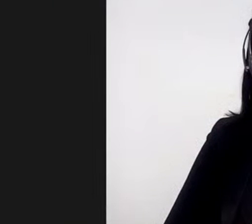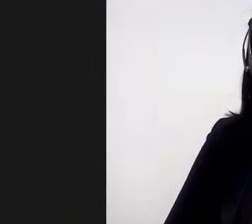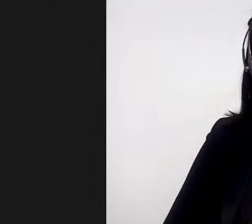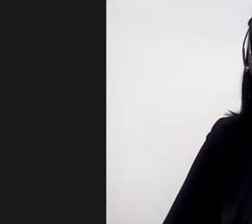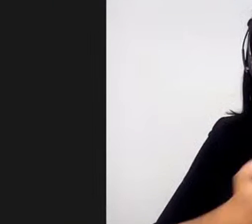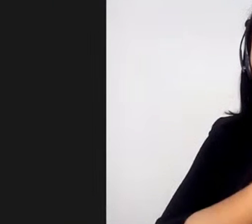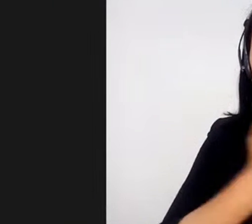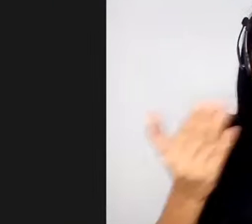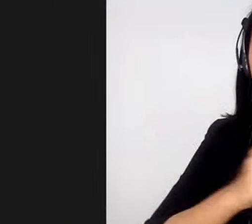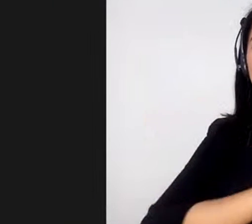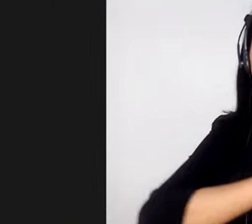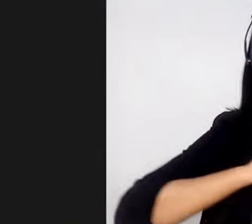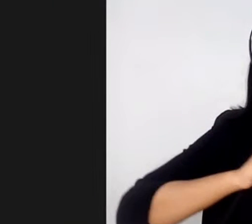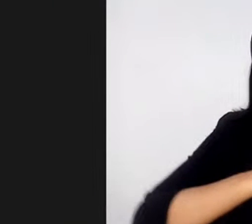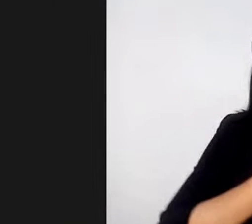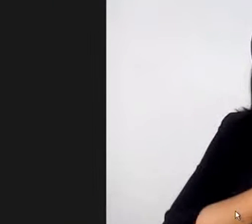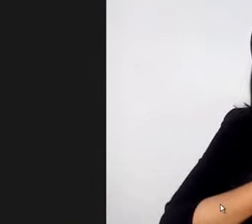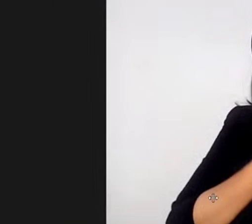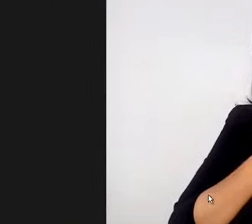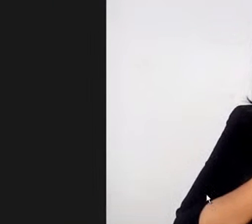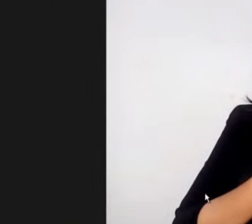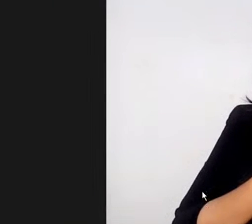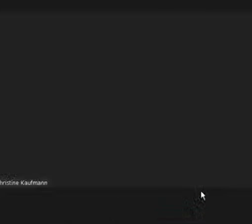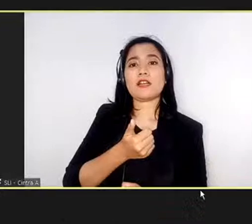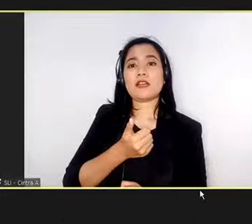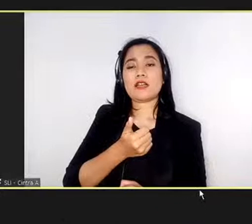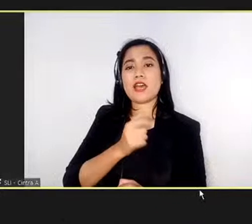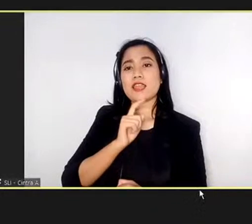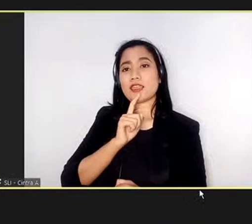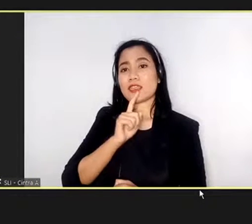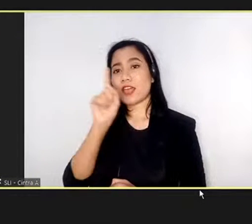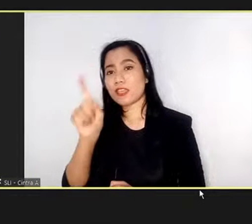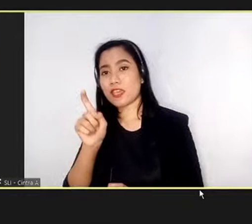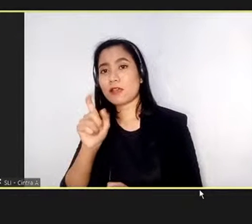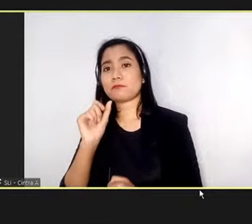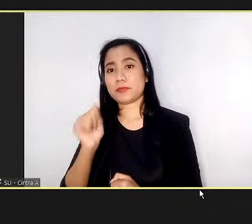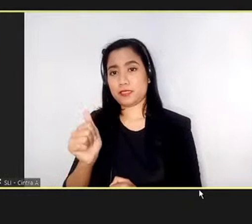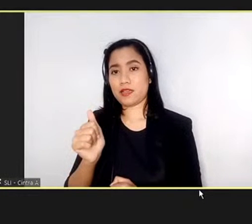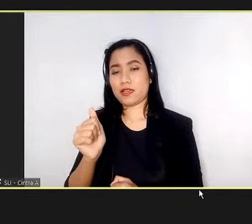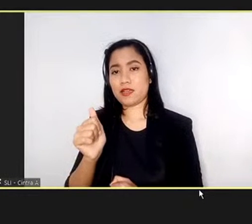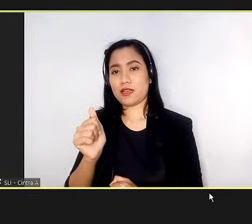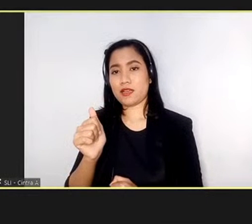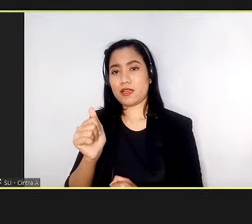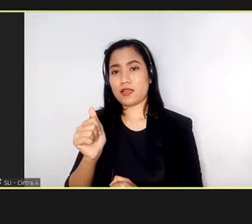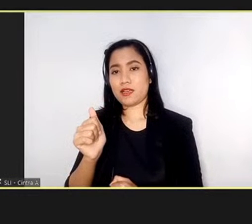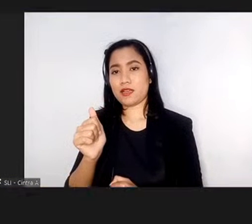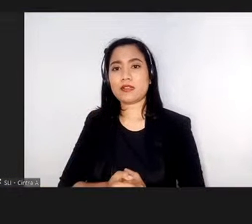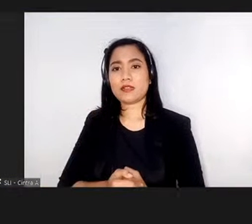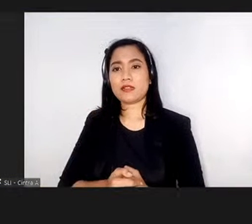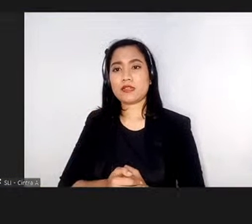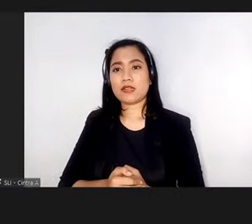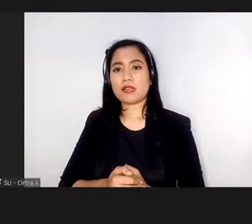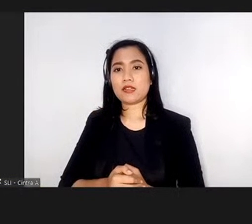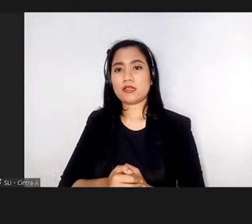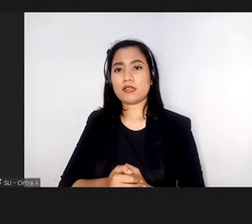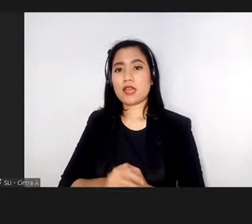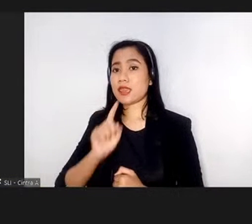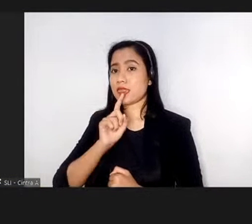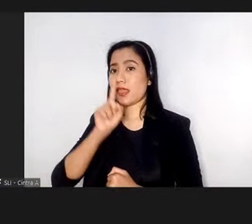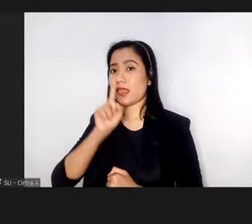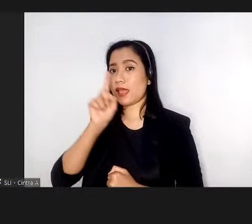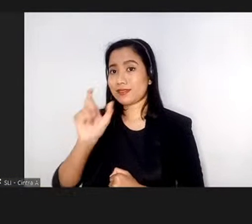anda dapat mengajukan pertanyaan Anda bisa tulis di